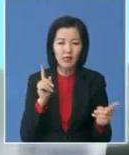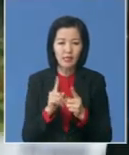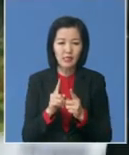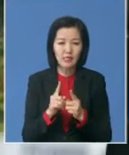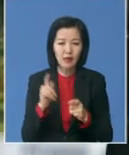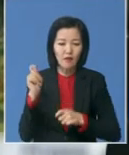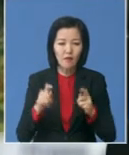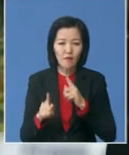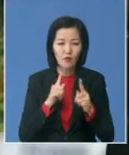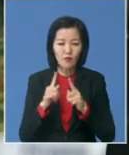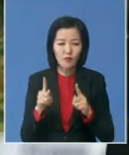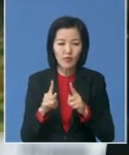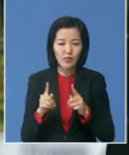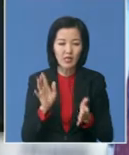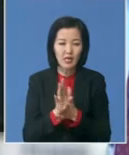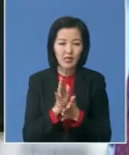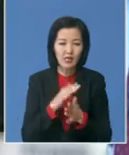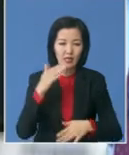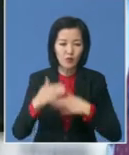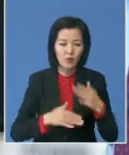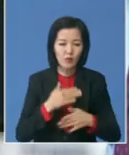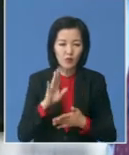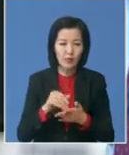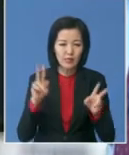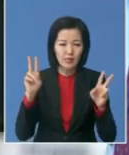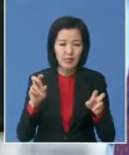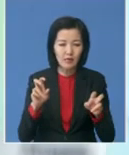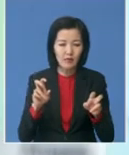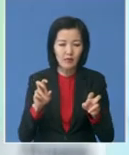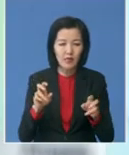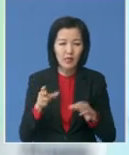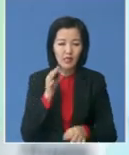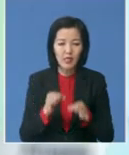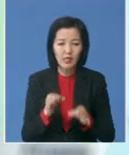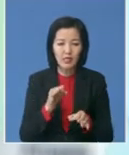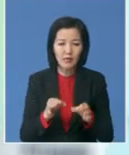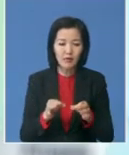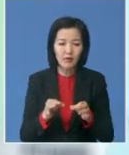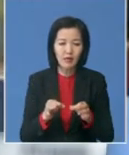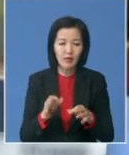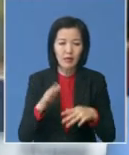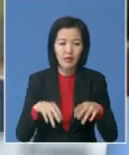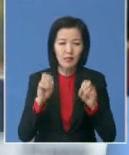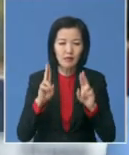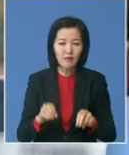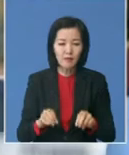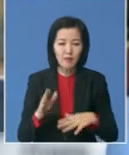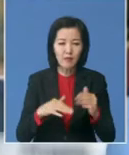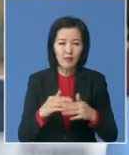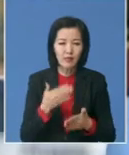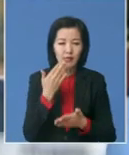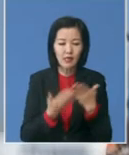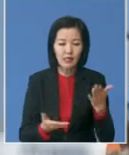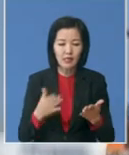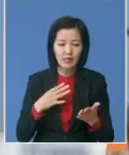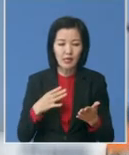Форум барысында қалдықтарды басқару және өңдеу мәселесі кеңінен талқыланып, шағын кәсіпорын өкілдері кәсіби мамандардан қажетті кеңес алды. Атырауда елді